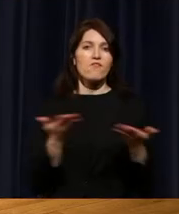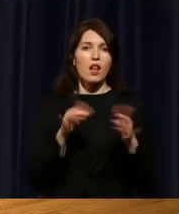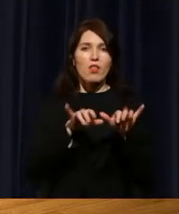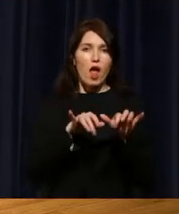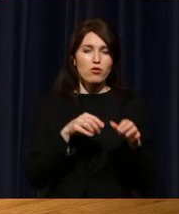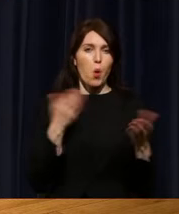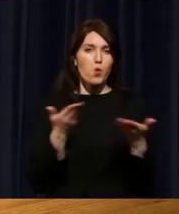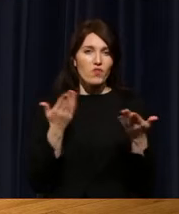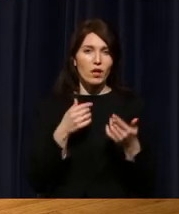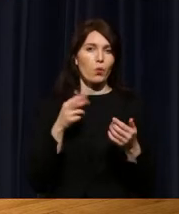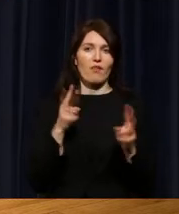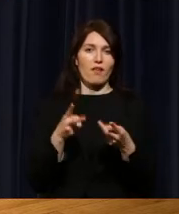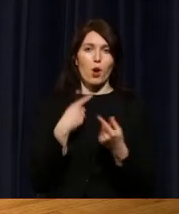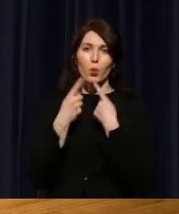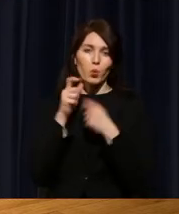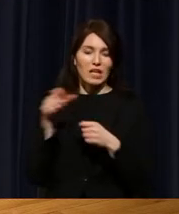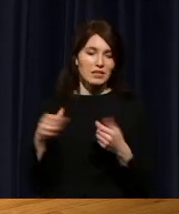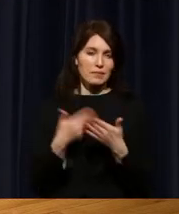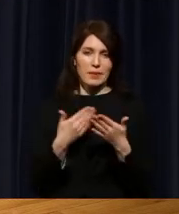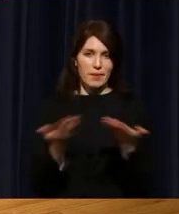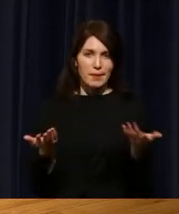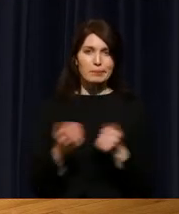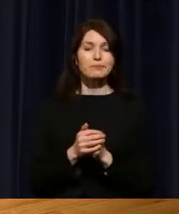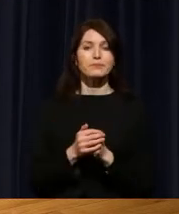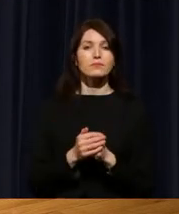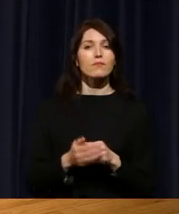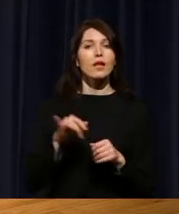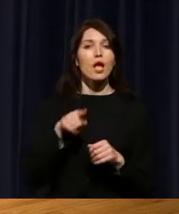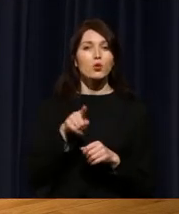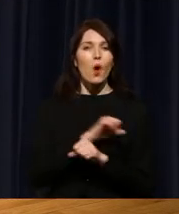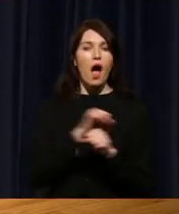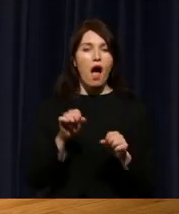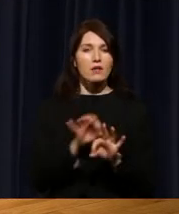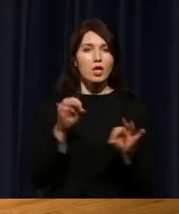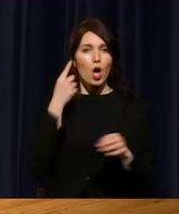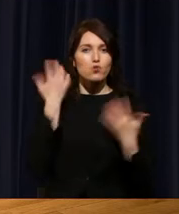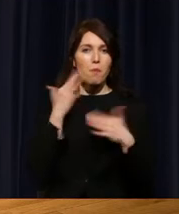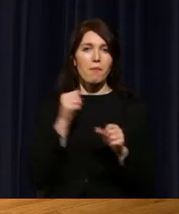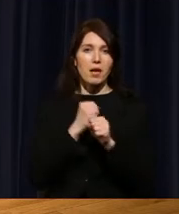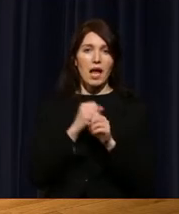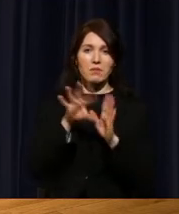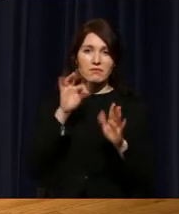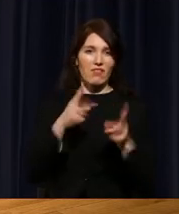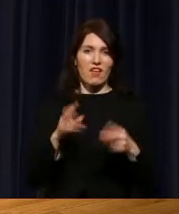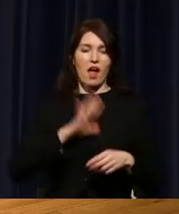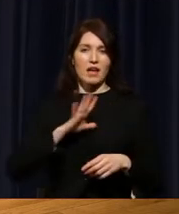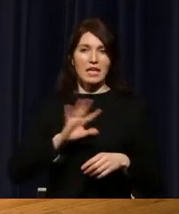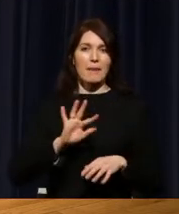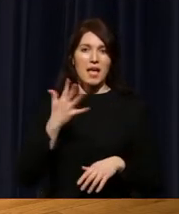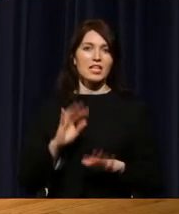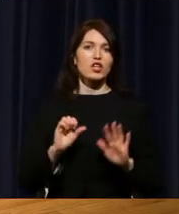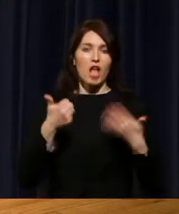nav jākomunicē. Nu, tad, teiksim, jā, nu, jo agrāk tu par to sāc domāt, jo nav jā, gaida, jā, tas piektais,